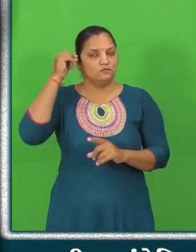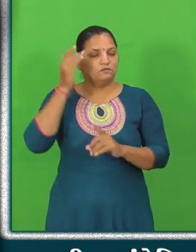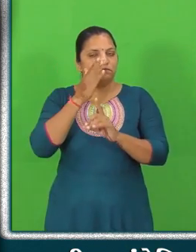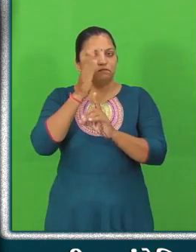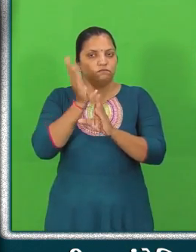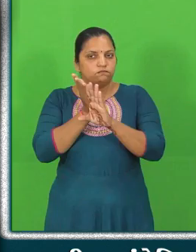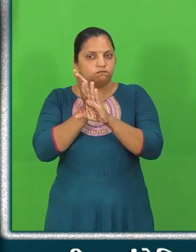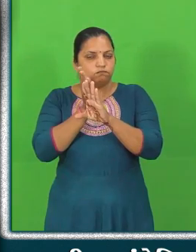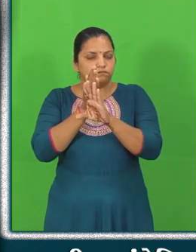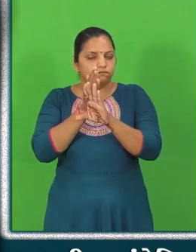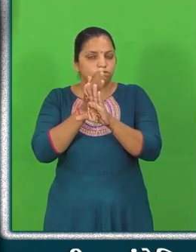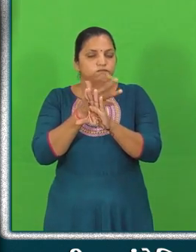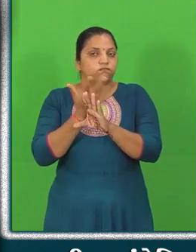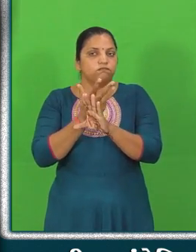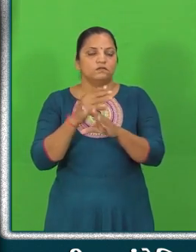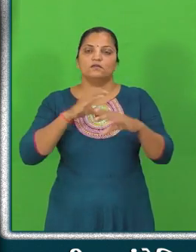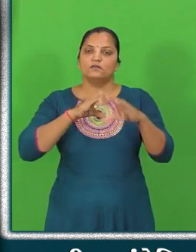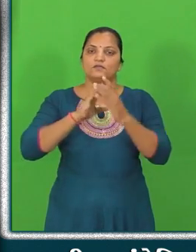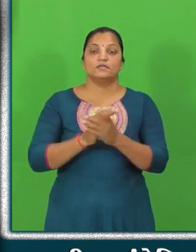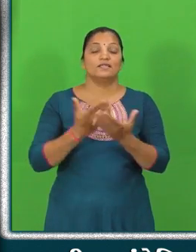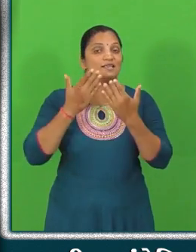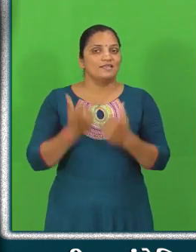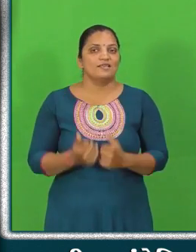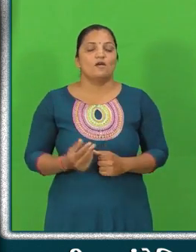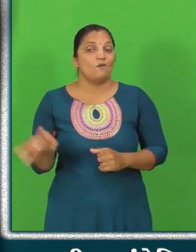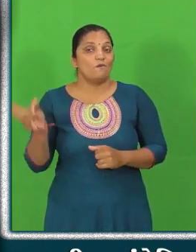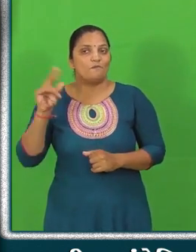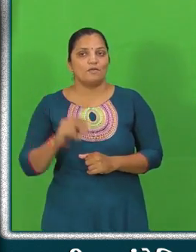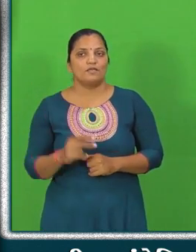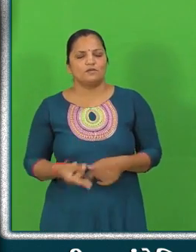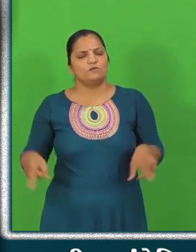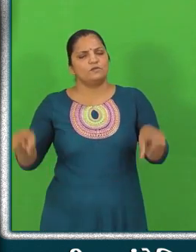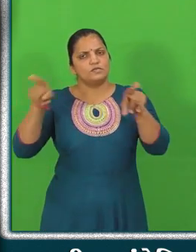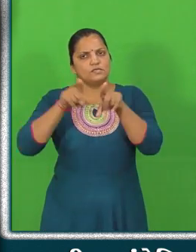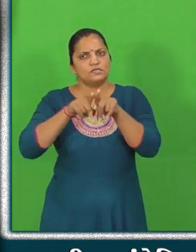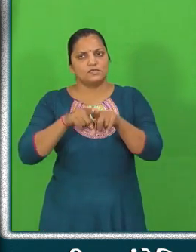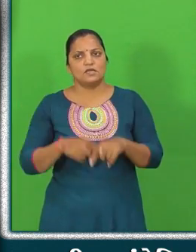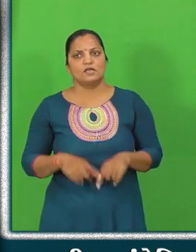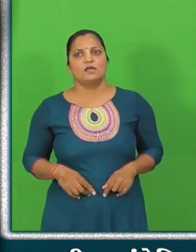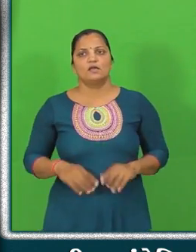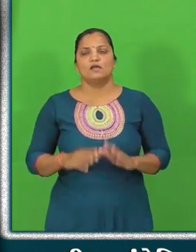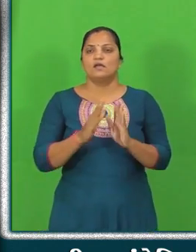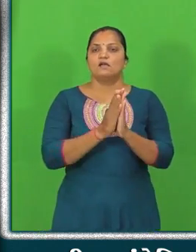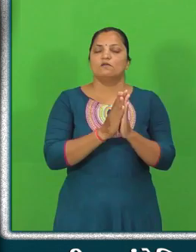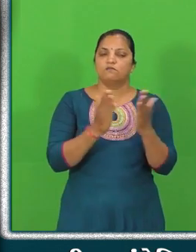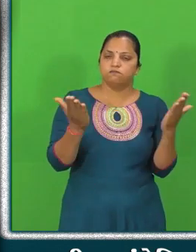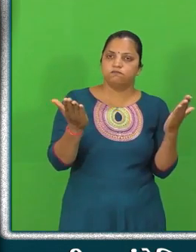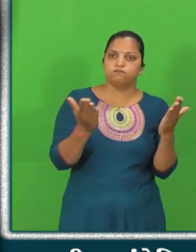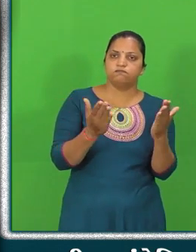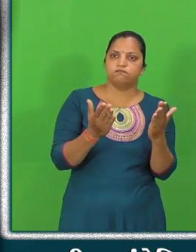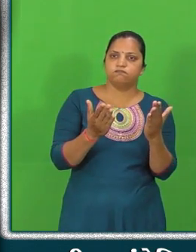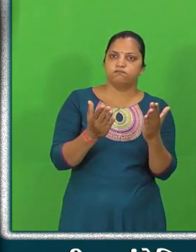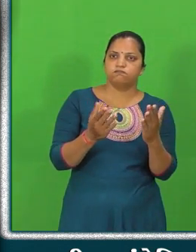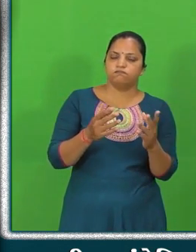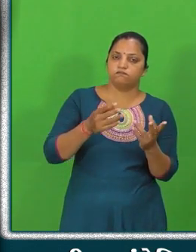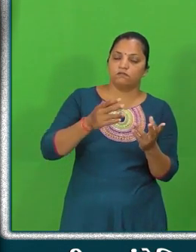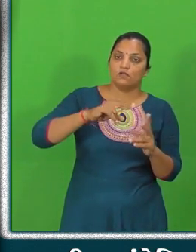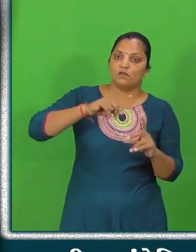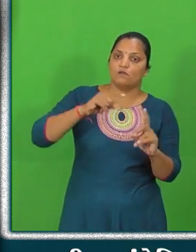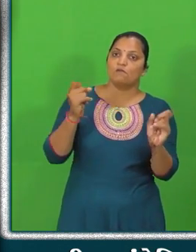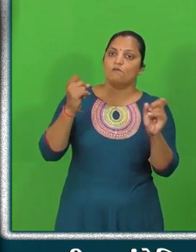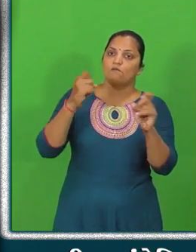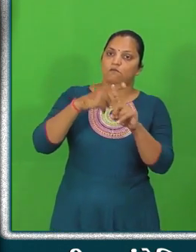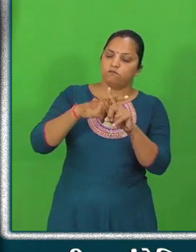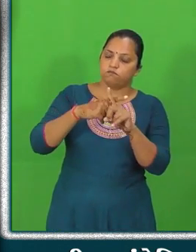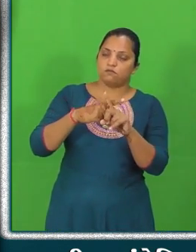એની આપણે ચર્ચા કરી હતી. ઓકે ઝડપથી ફરી તમે આ જ વસ્તુને જોઈ લો, તમારી નોટબુકની અંદર આને ઉતારવાનું છે, આ